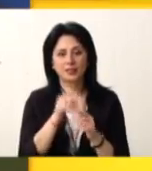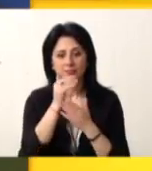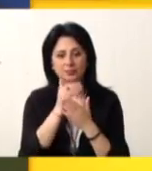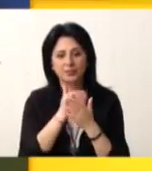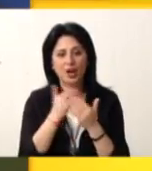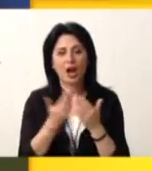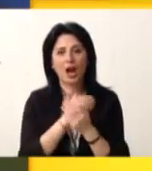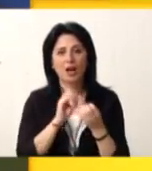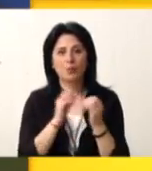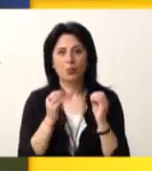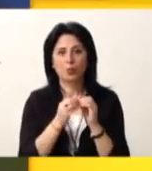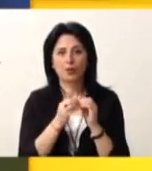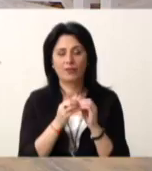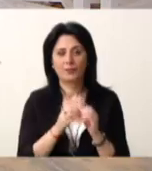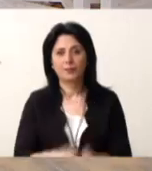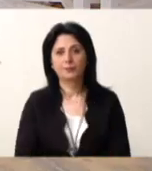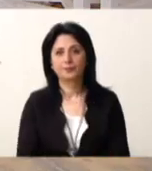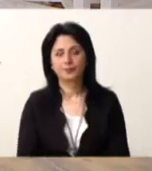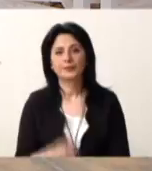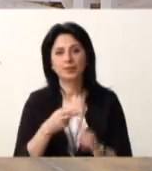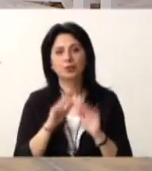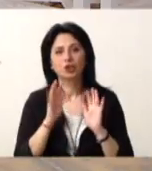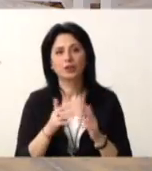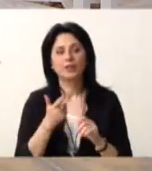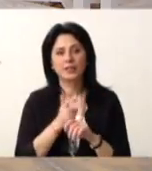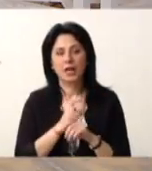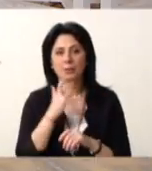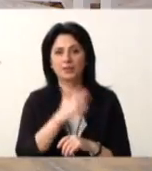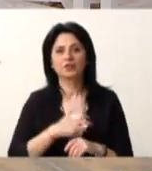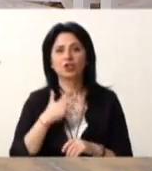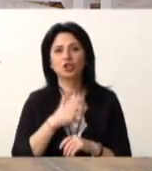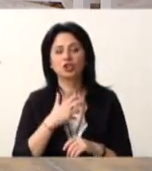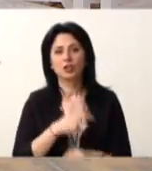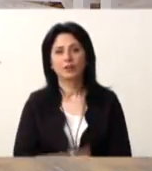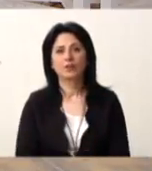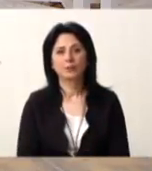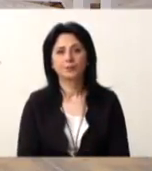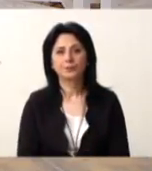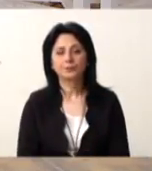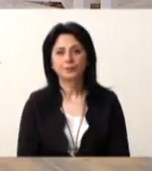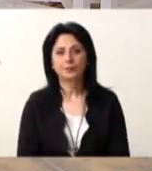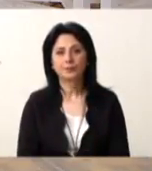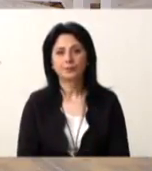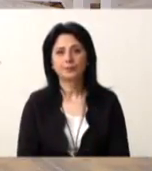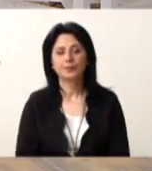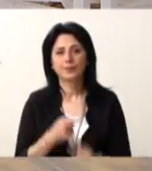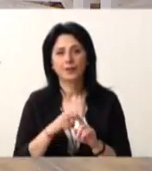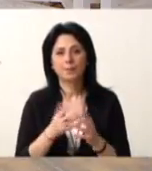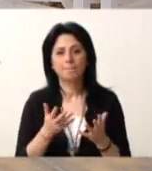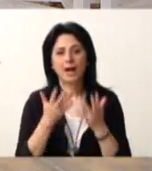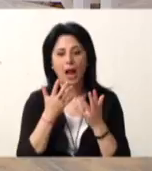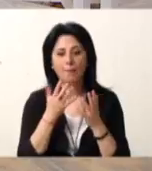ანატომიური ახალი პრობლემა საყლაპავისათვის? ამ შემთხვევაში ძალიან მნიშვნელოვანია ესე ვთქვათ, გავალოთ